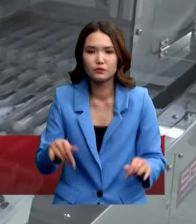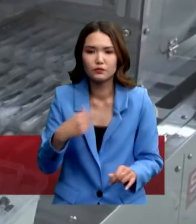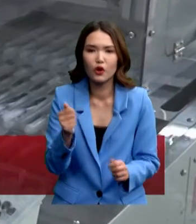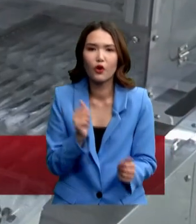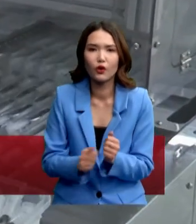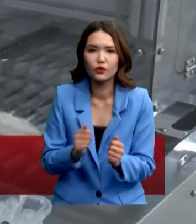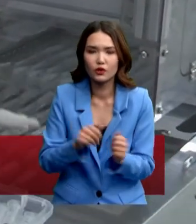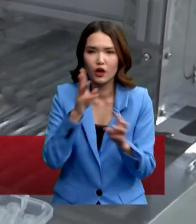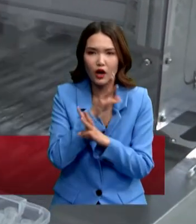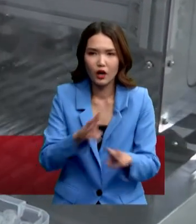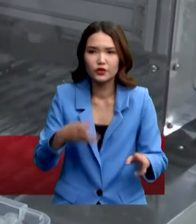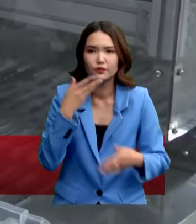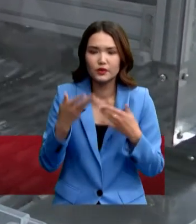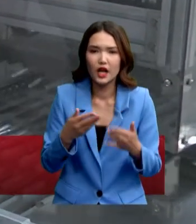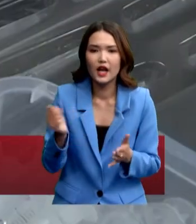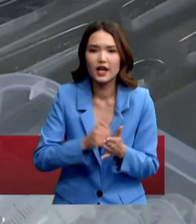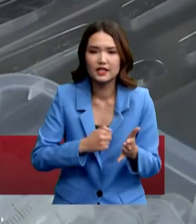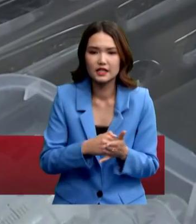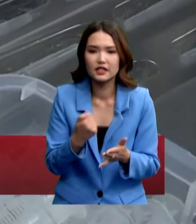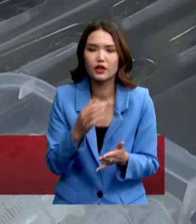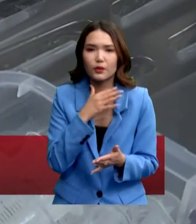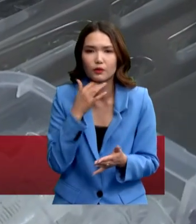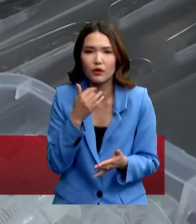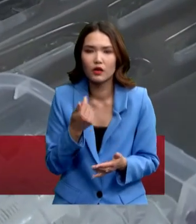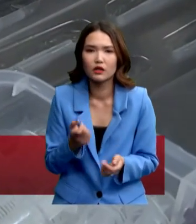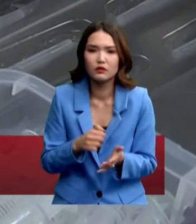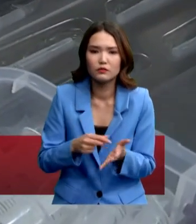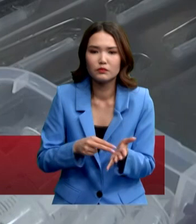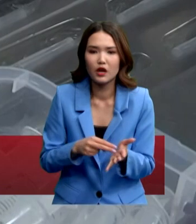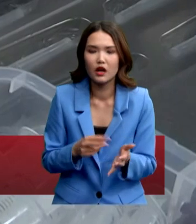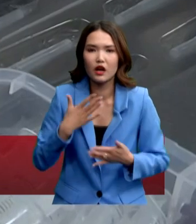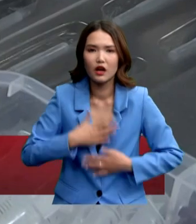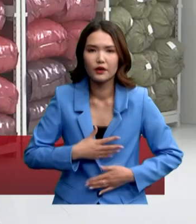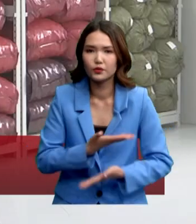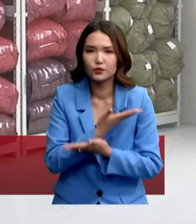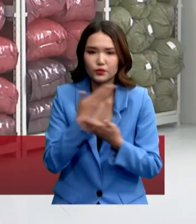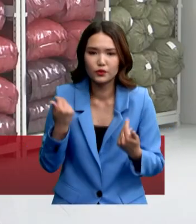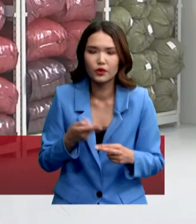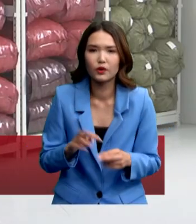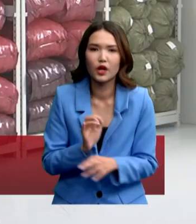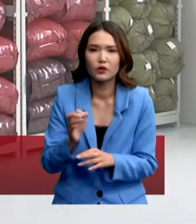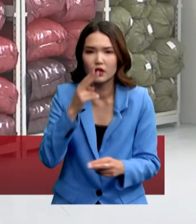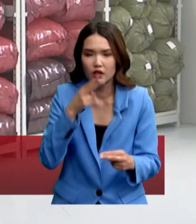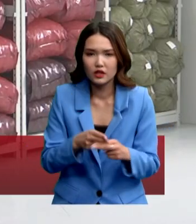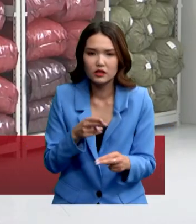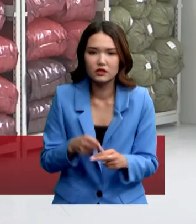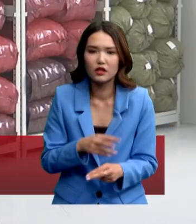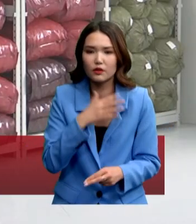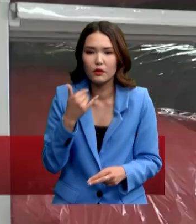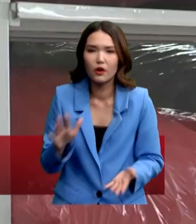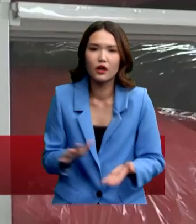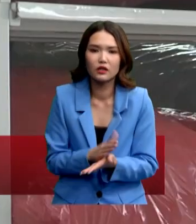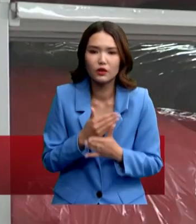үнемі қарызға сұрайды. Себебі дистрибьютерлер тендерде ұсынылған бағаға қанағаттанбайды. Тасымалда соның кесірінен тежелді. Тегін